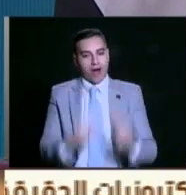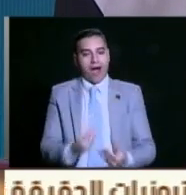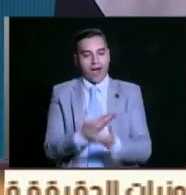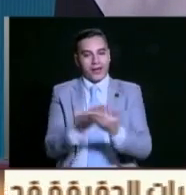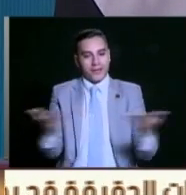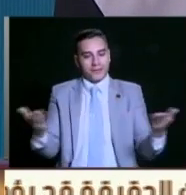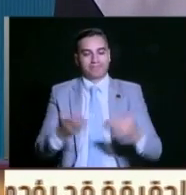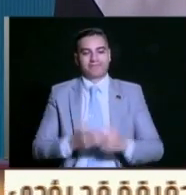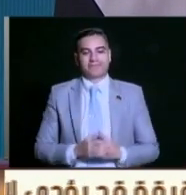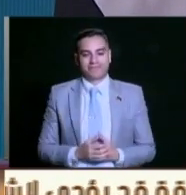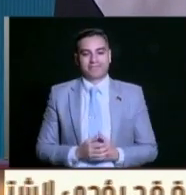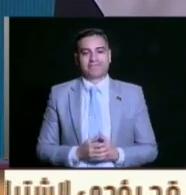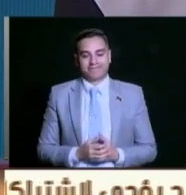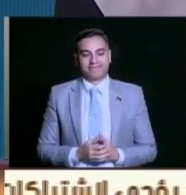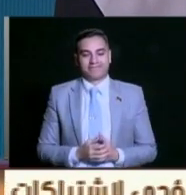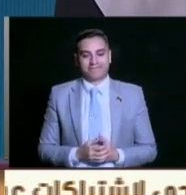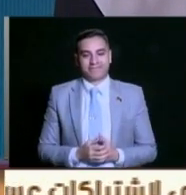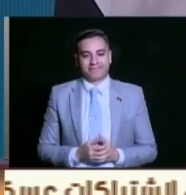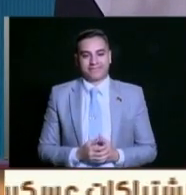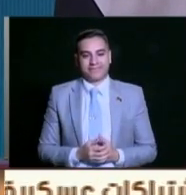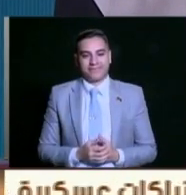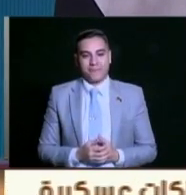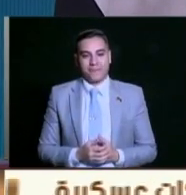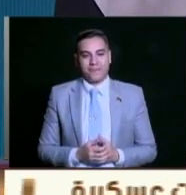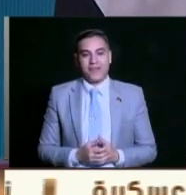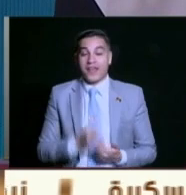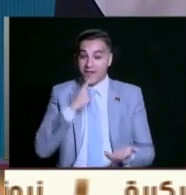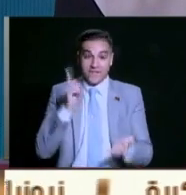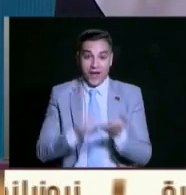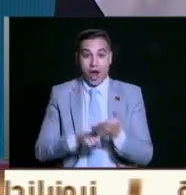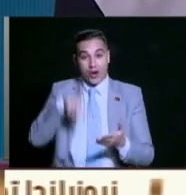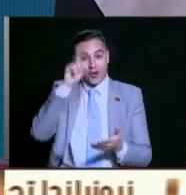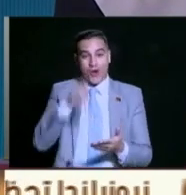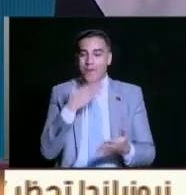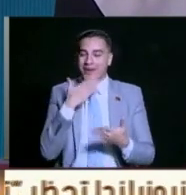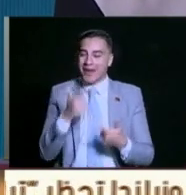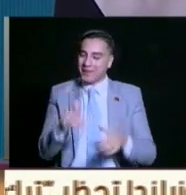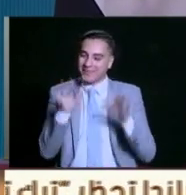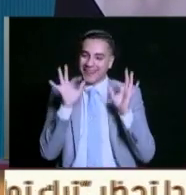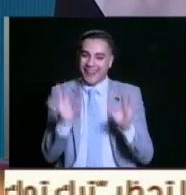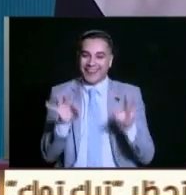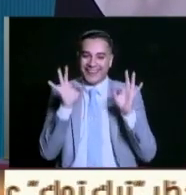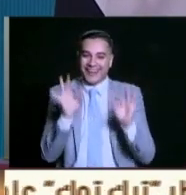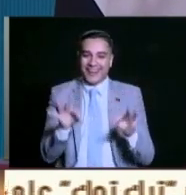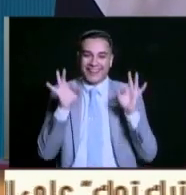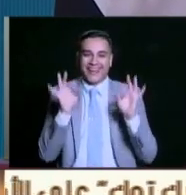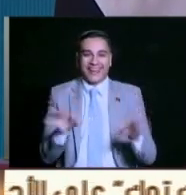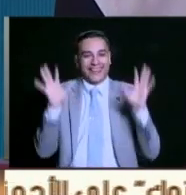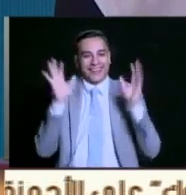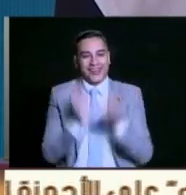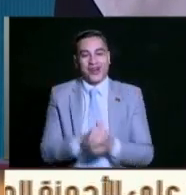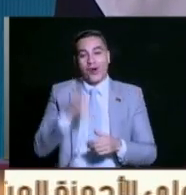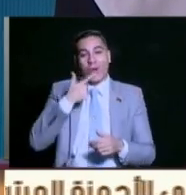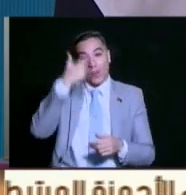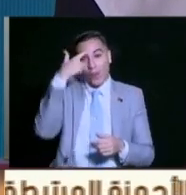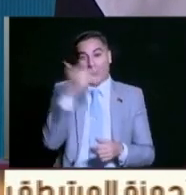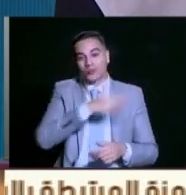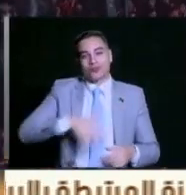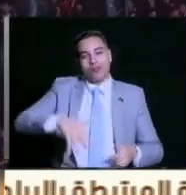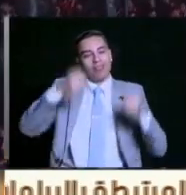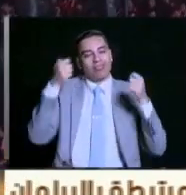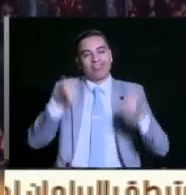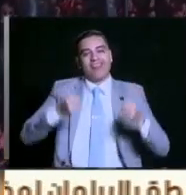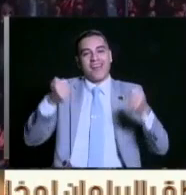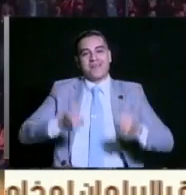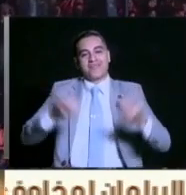على التحصيل الدراسي وبالاضافه كمان لتدريبهم وتقليلهم لسوق العمل فدي اول نقطه النهارده كنا